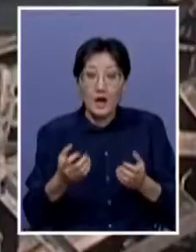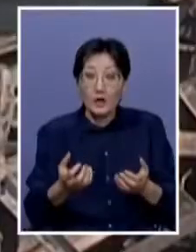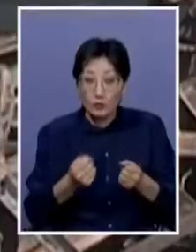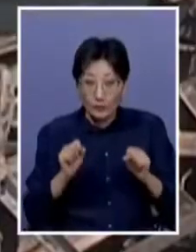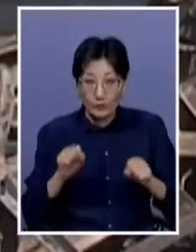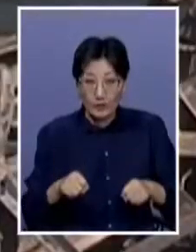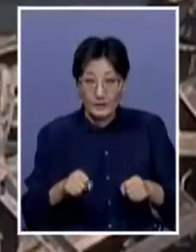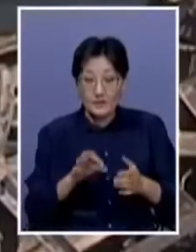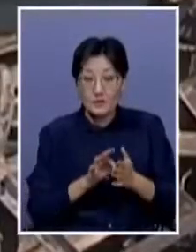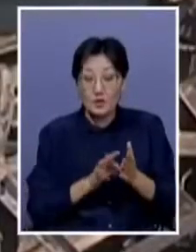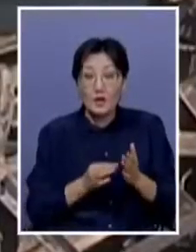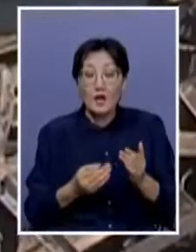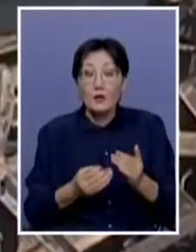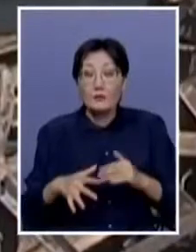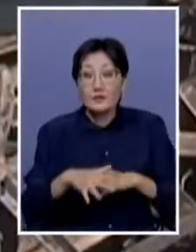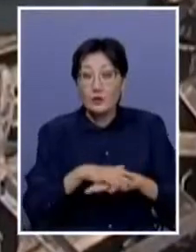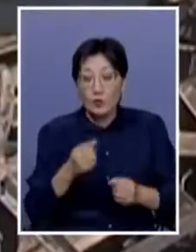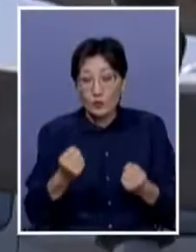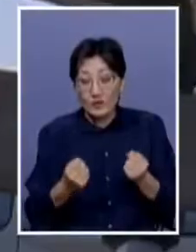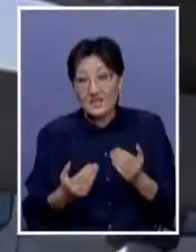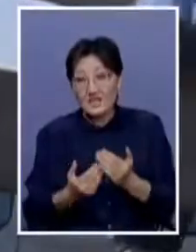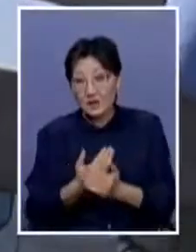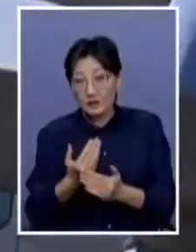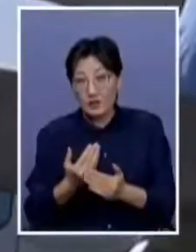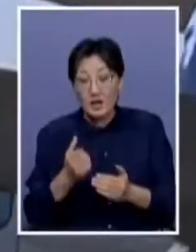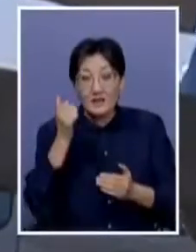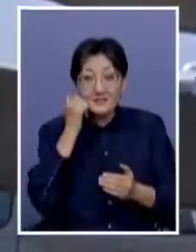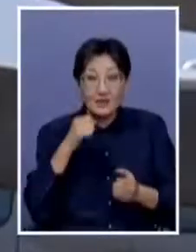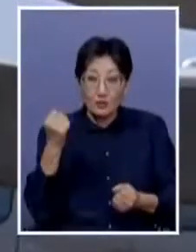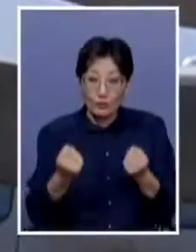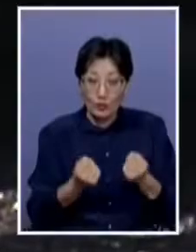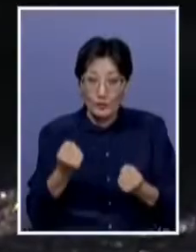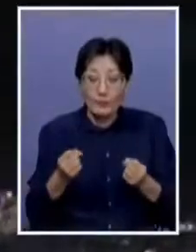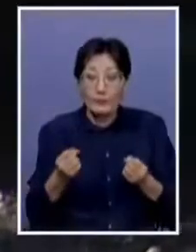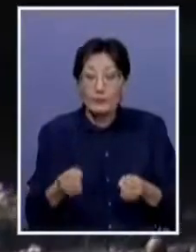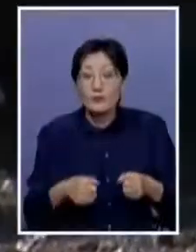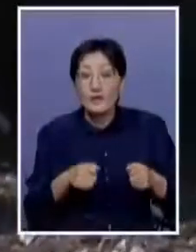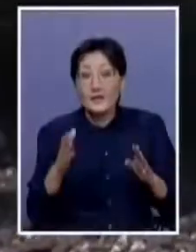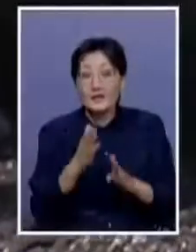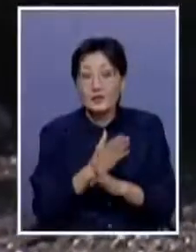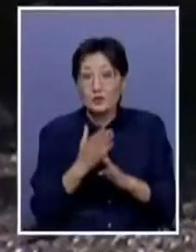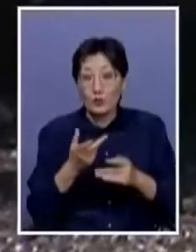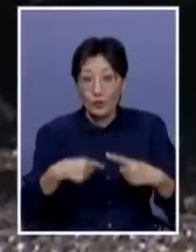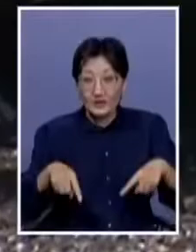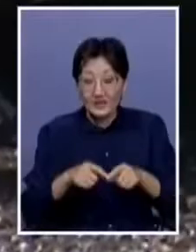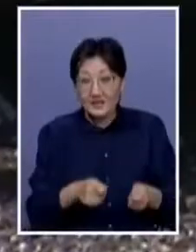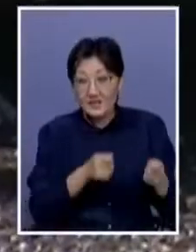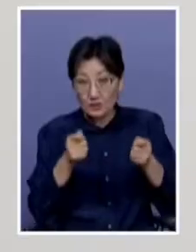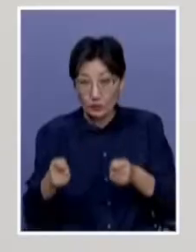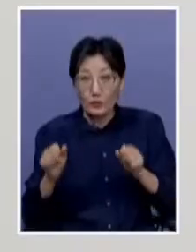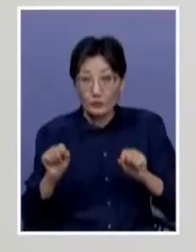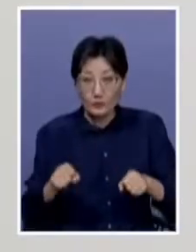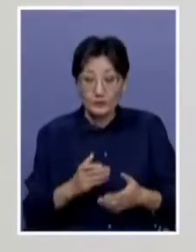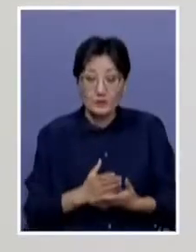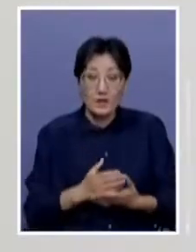болады. Мақсат бір жағынан көпшілік көлігін жаңалайды, бір жағынан жарамсыз көлігін далаға тастамай, оны экологиялық орталыққа тапсырады.